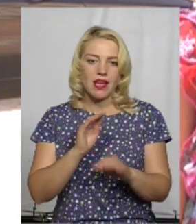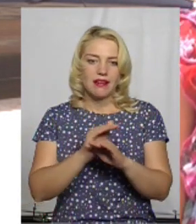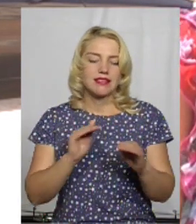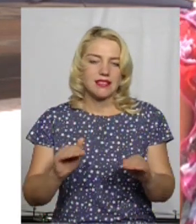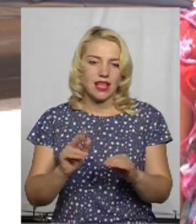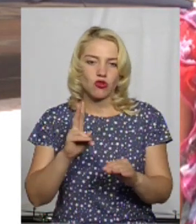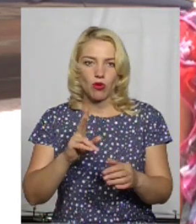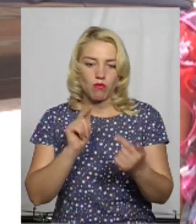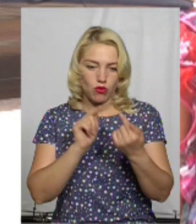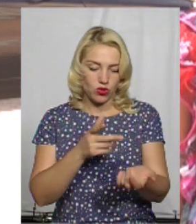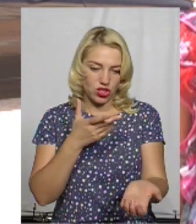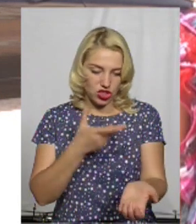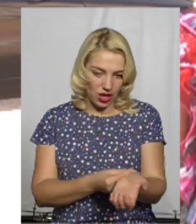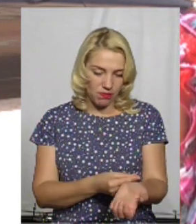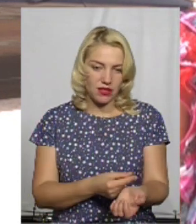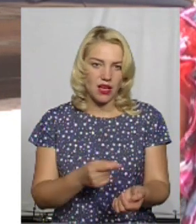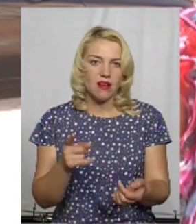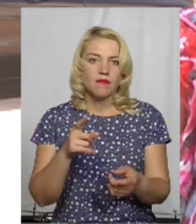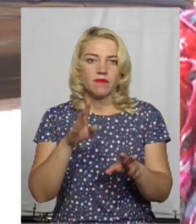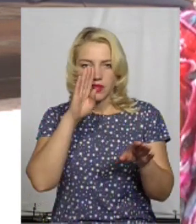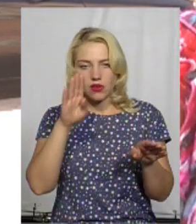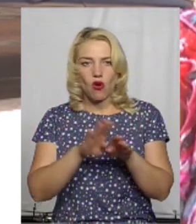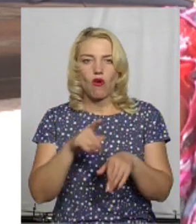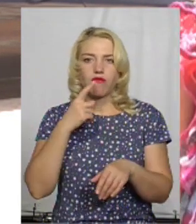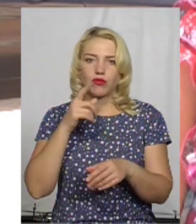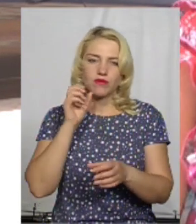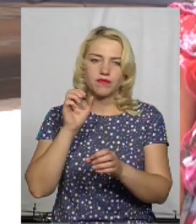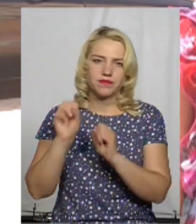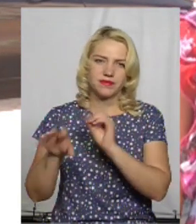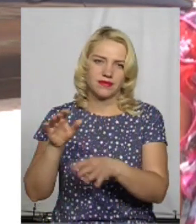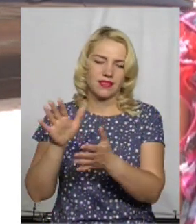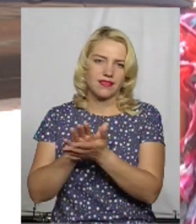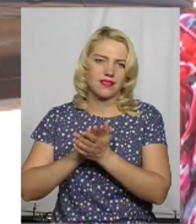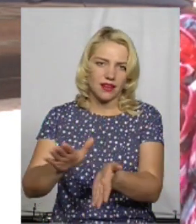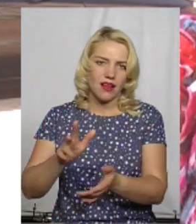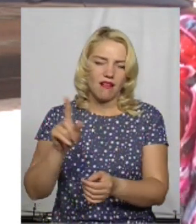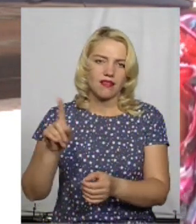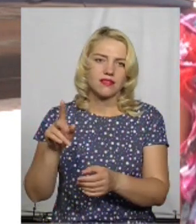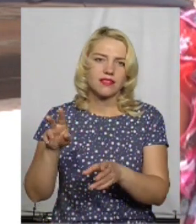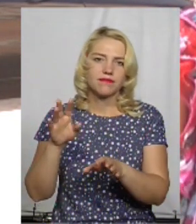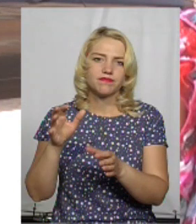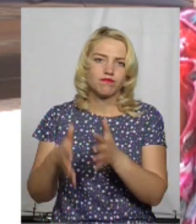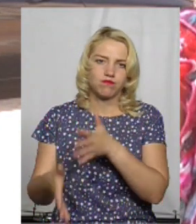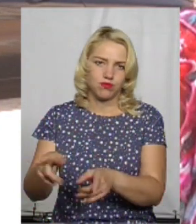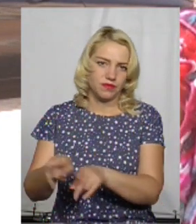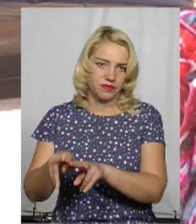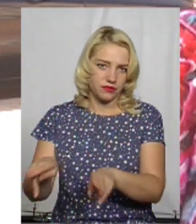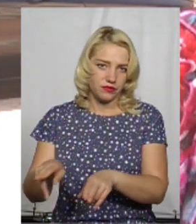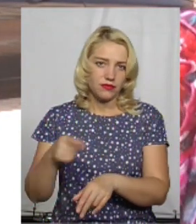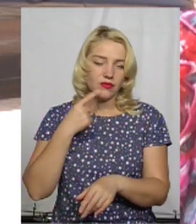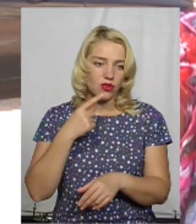Тобто вона пише, що хоче її дитина щеплена, але вона не забороняє спілкуватися з нещепленими дітьми, тому що